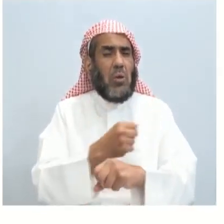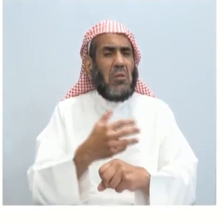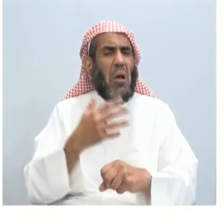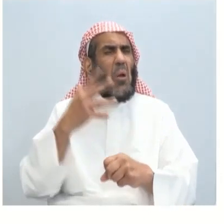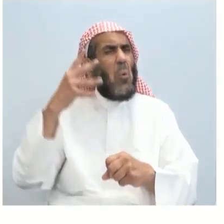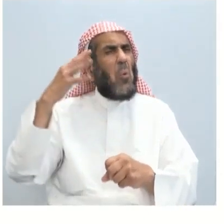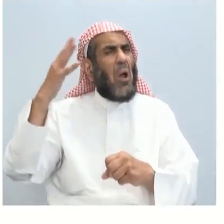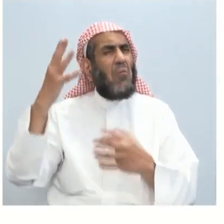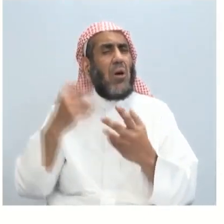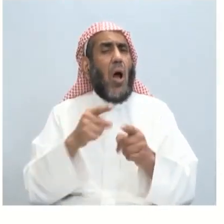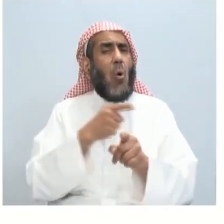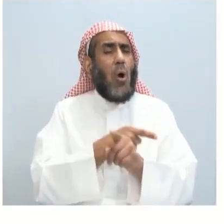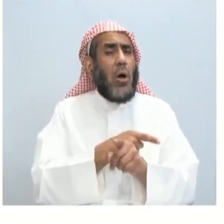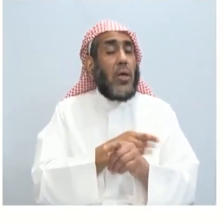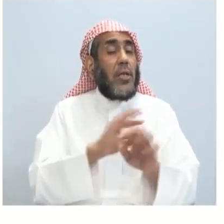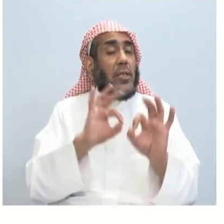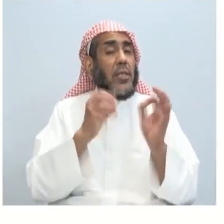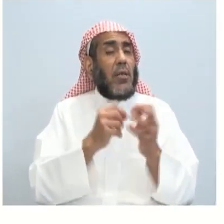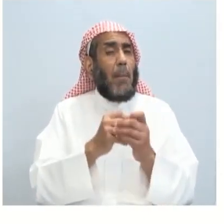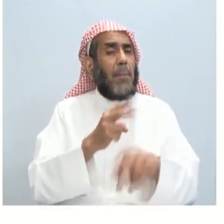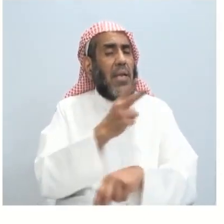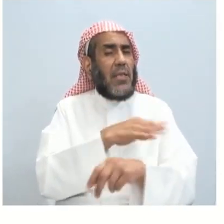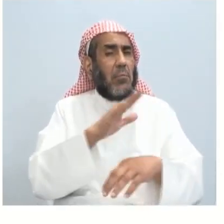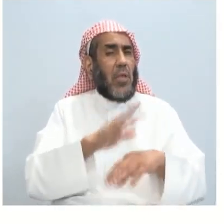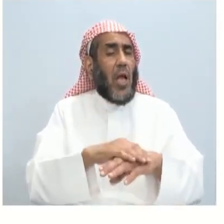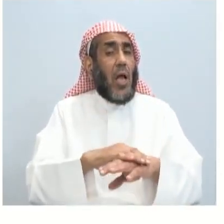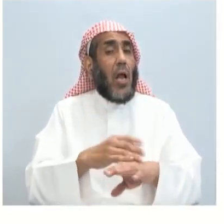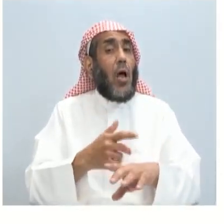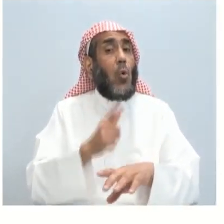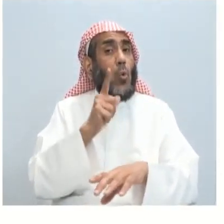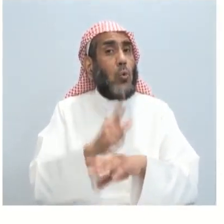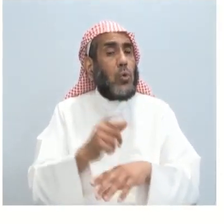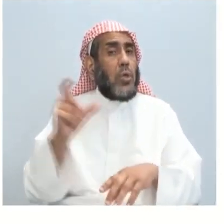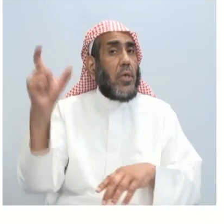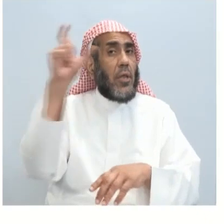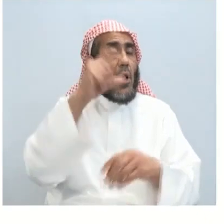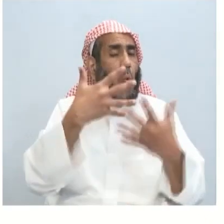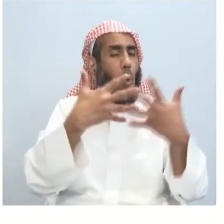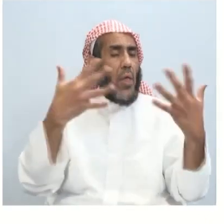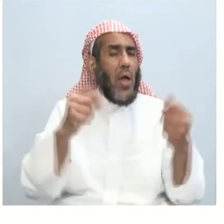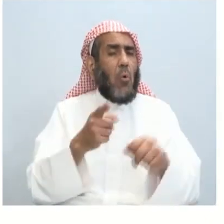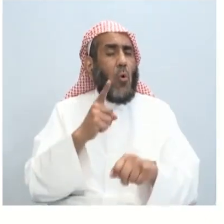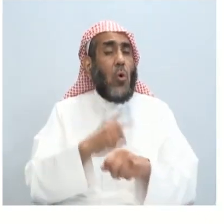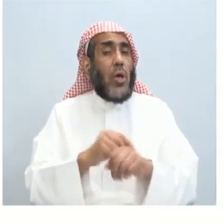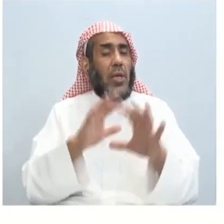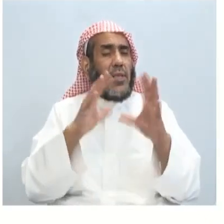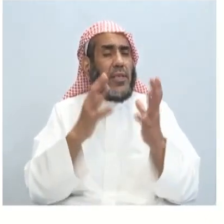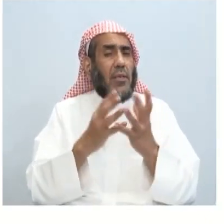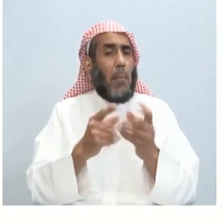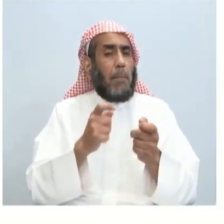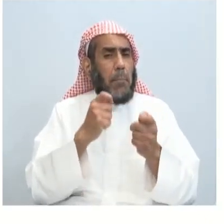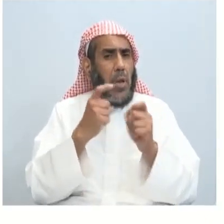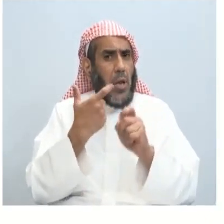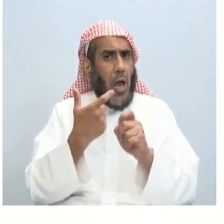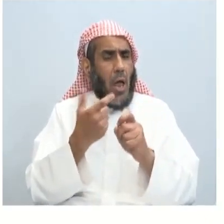خرافه ام هو يتسم بالاعتماد على اسس النظريه واضحه ام هو يتسم بالعنايه